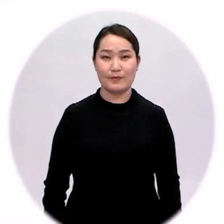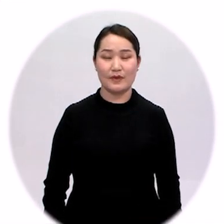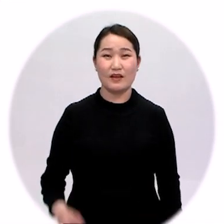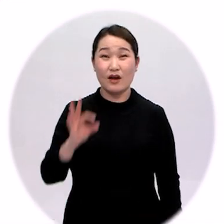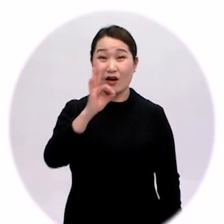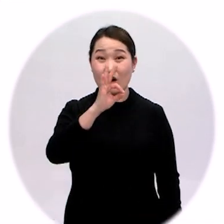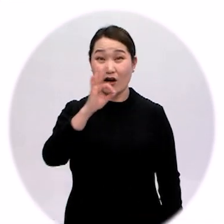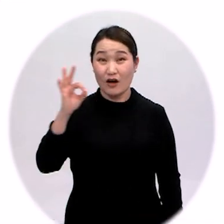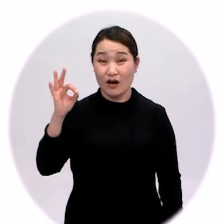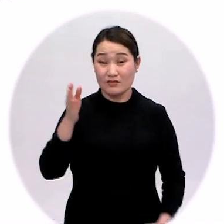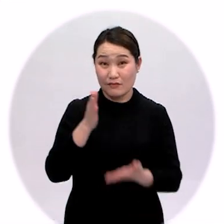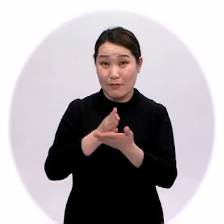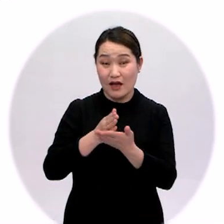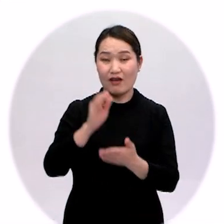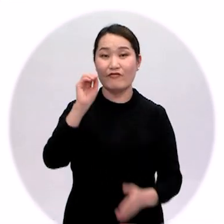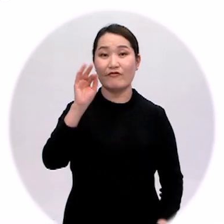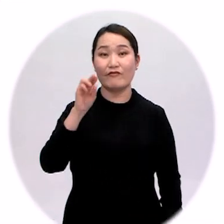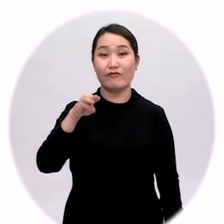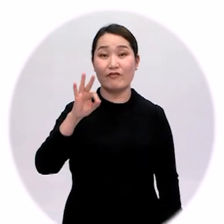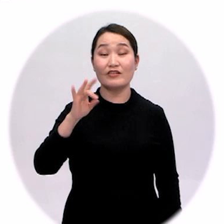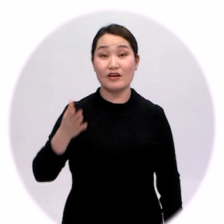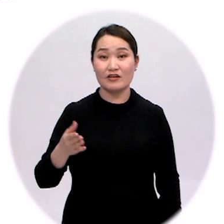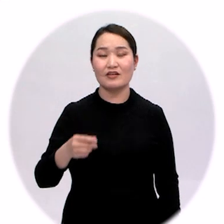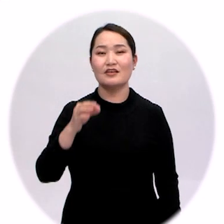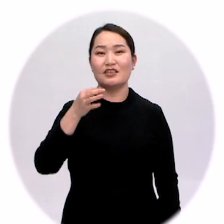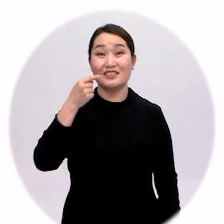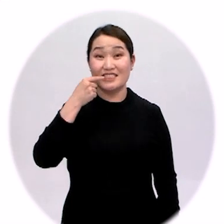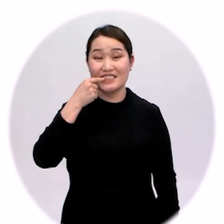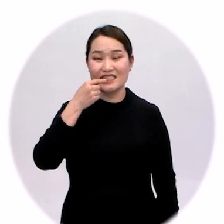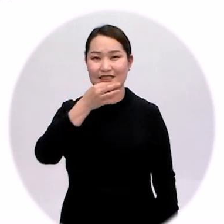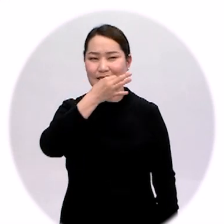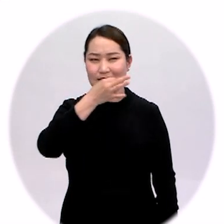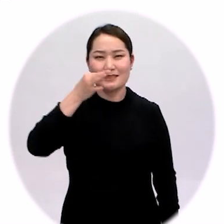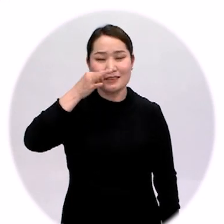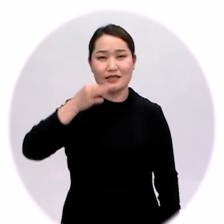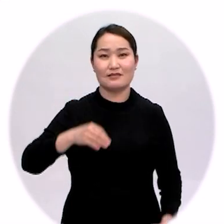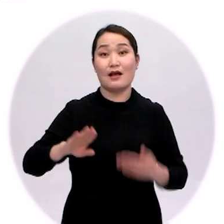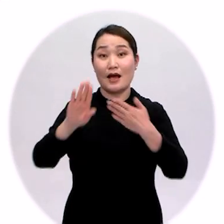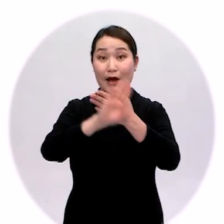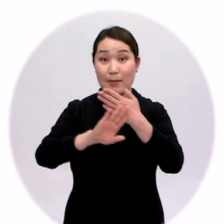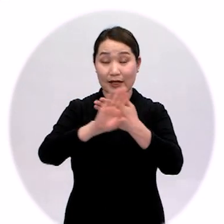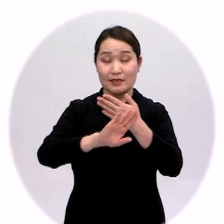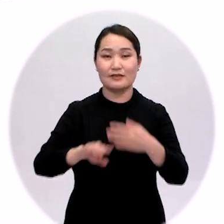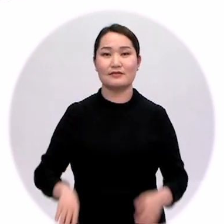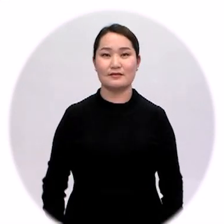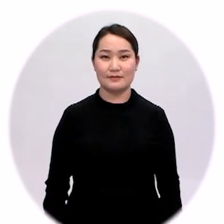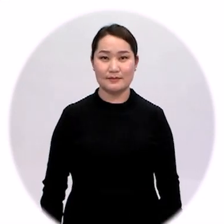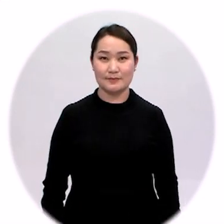Ооны найрлагдах фоторн шүд хорхойт хоос хамгаалдаг.